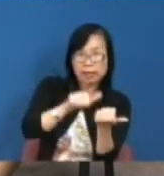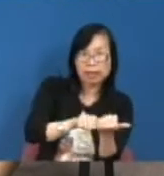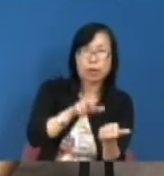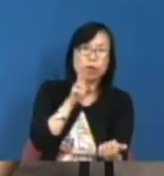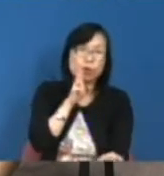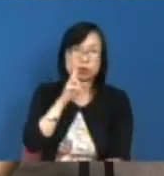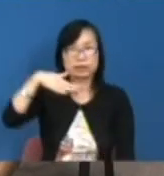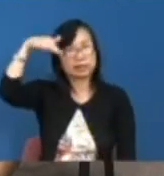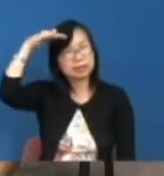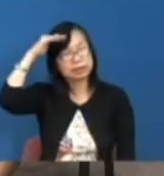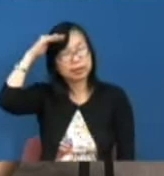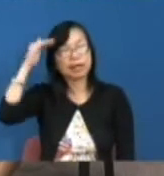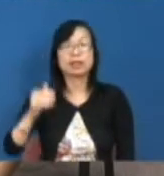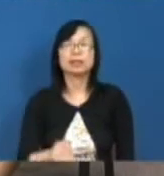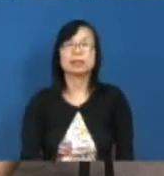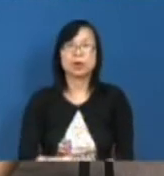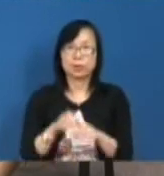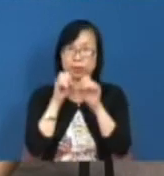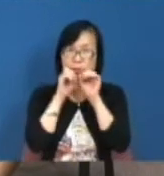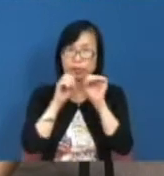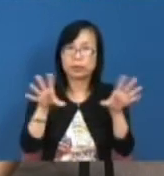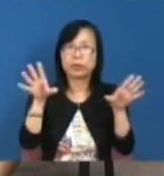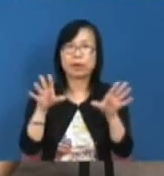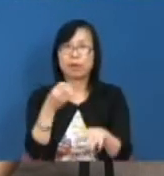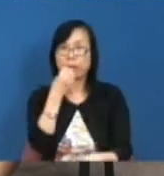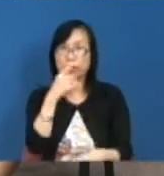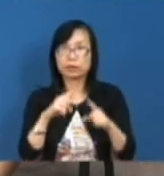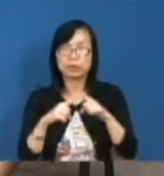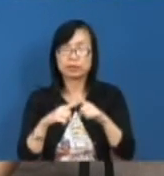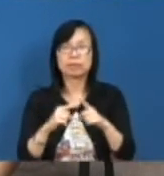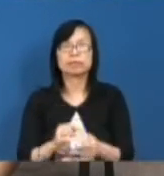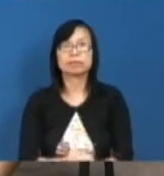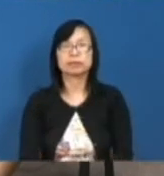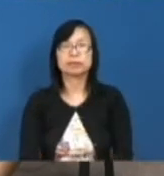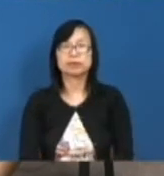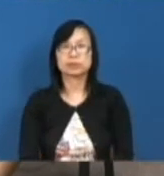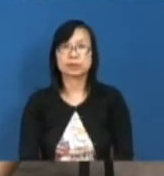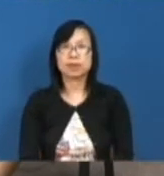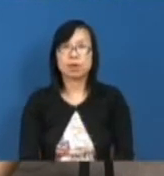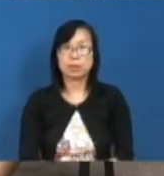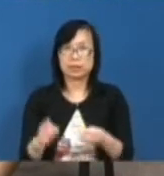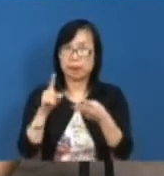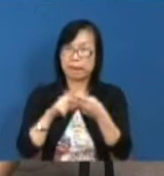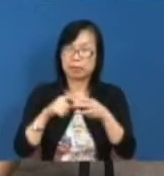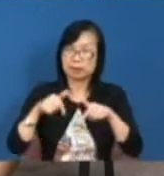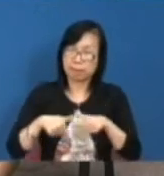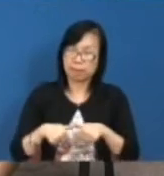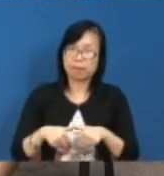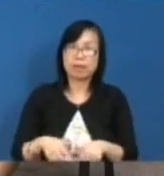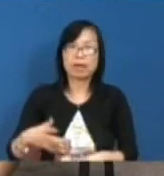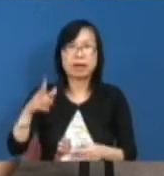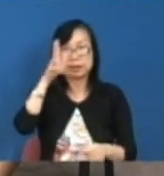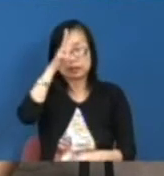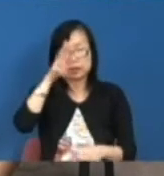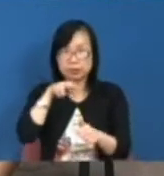鎮壓機器去推行對香港人無論係民生啊。政治權利